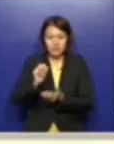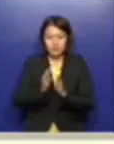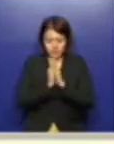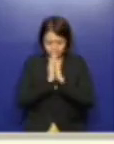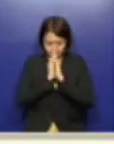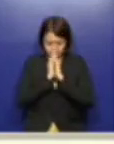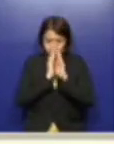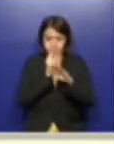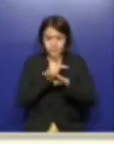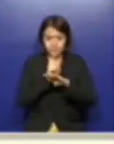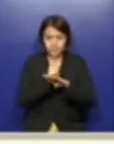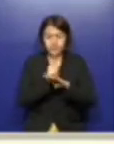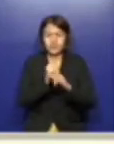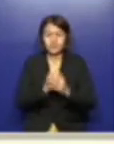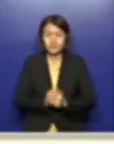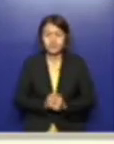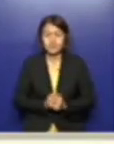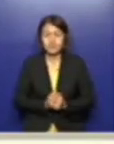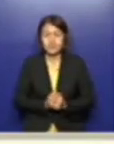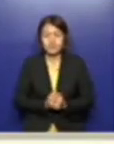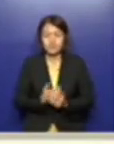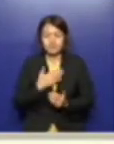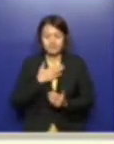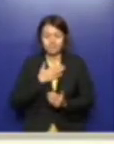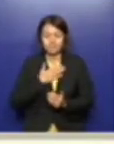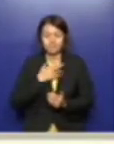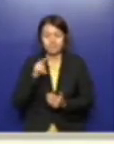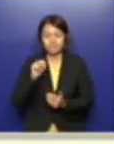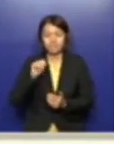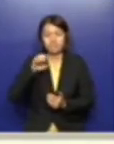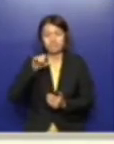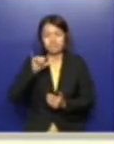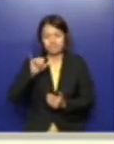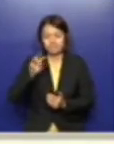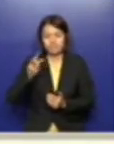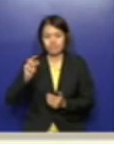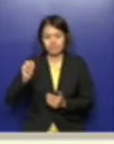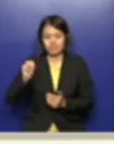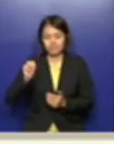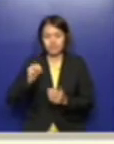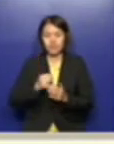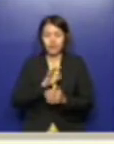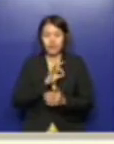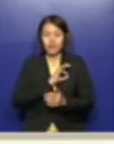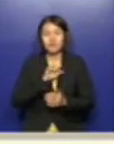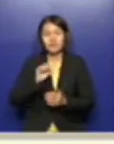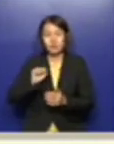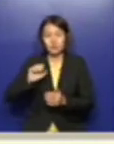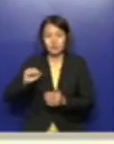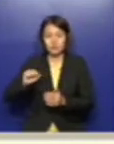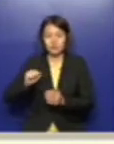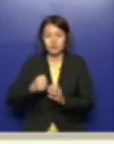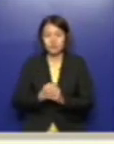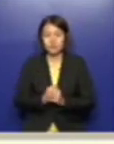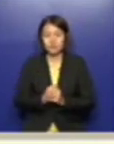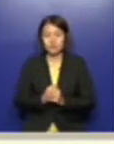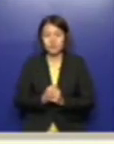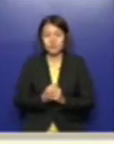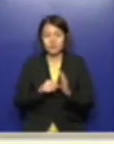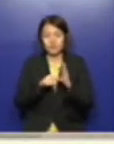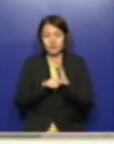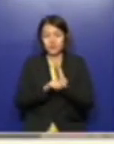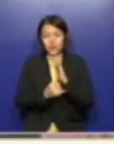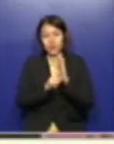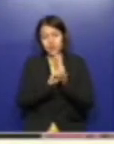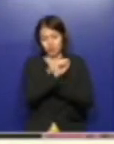ท่านประธานสภาที่เคารพกับผมนิยมเวชกามาสมาชิกสภาผู้แทนราษฎรจังหวัดสกลน